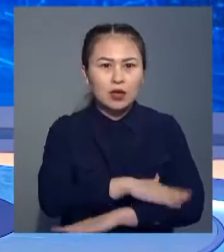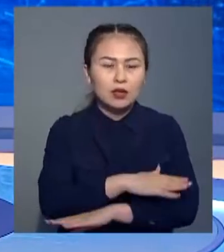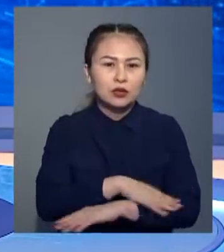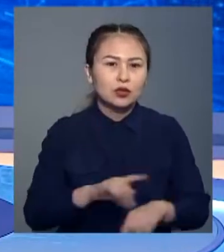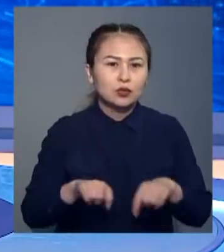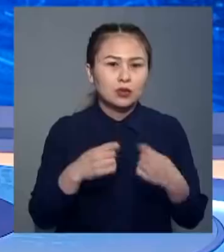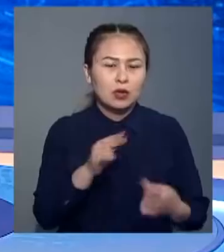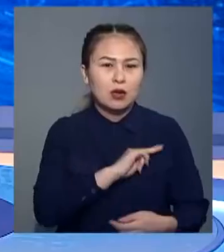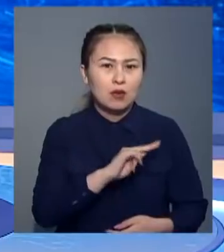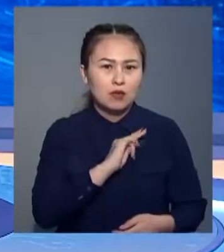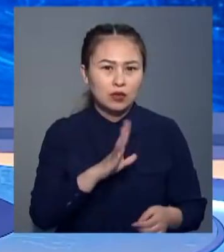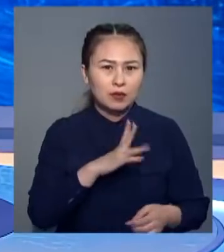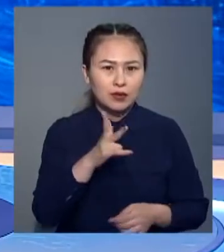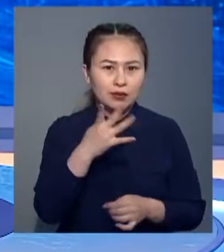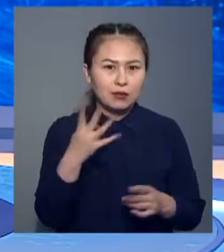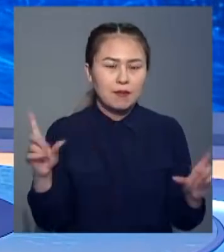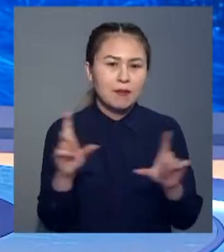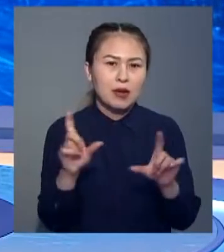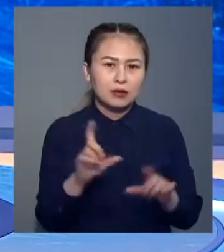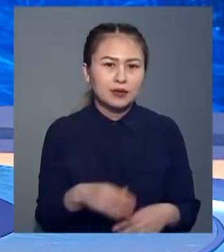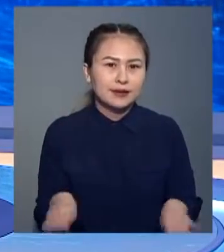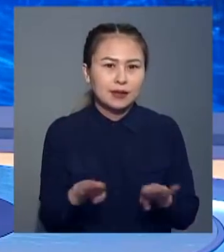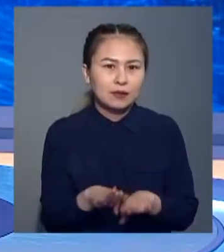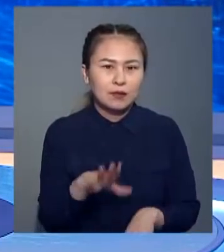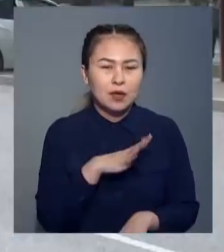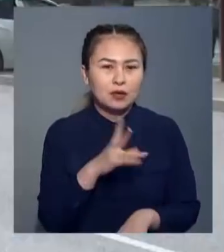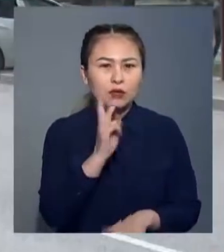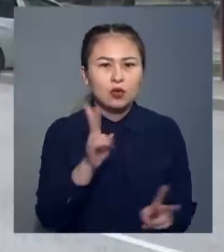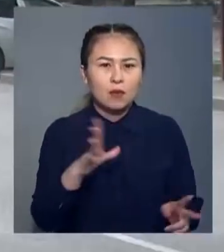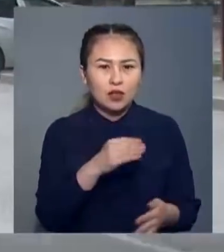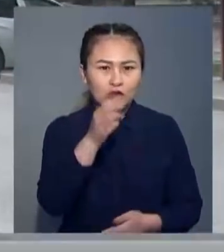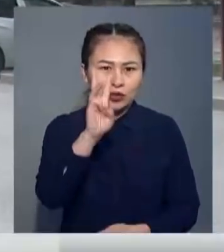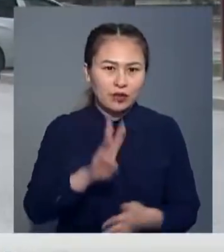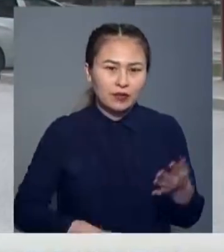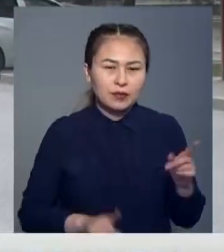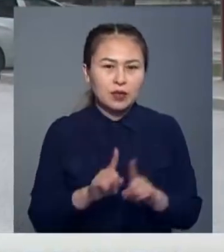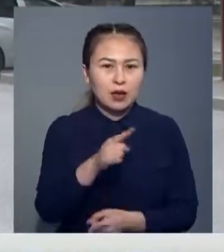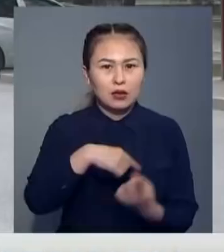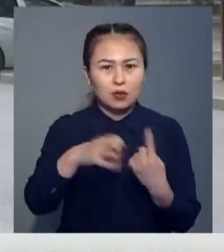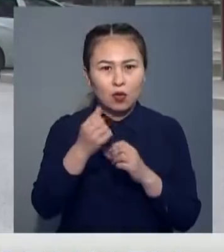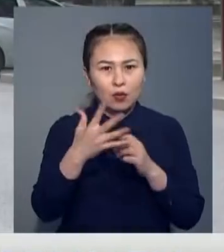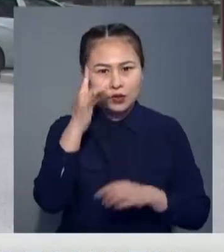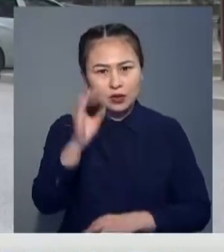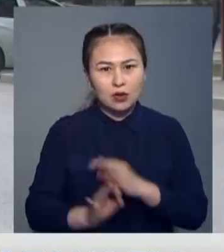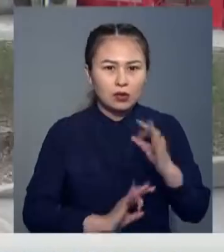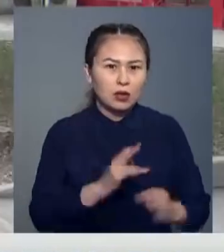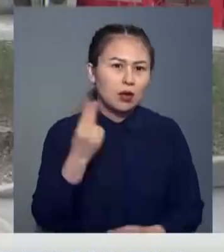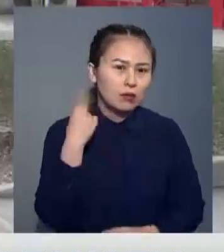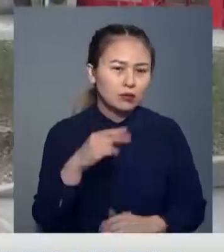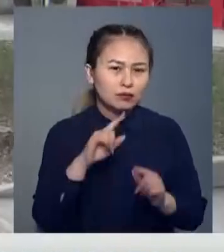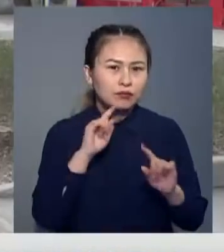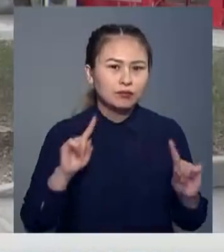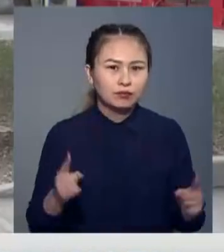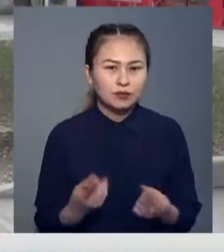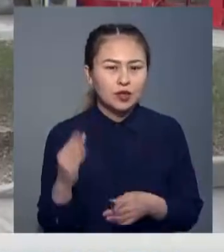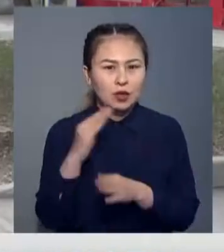тәртібіне қайшы жұмыс жасап тұрған 34 дүкен жабылды. Олардың біразына айыппұл салынса, бірнеше кәсіпкер 15 тәулікке қамауға